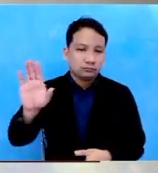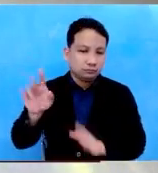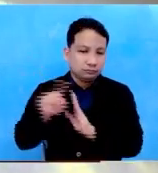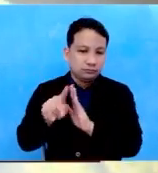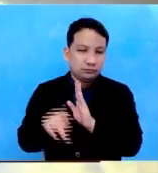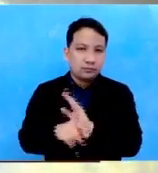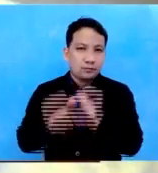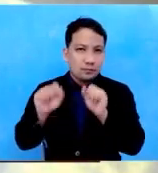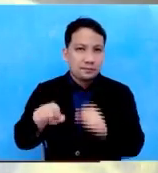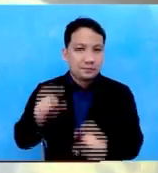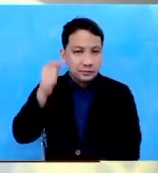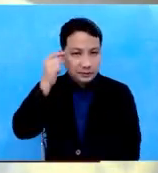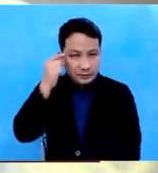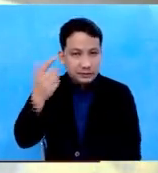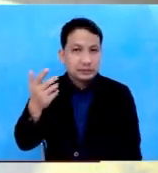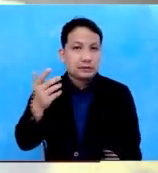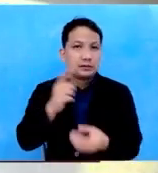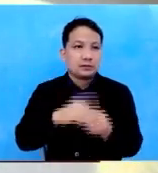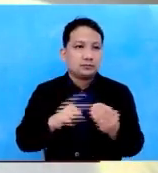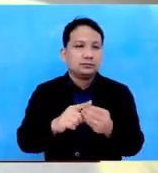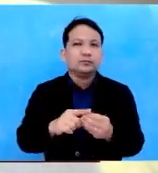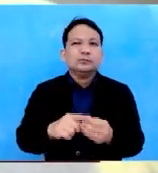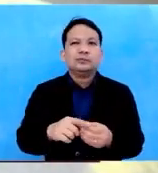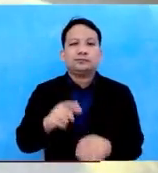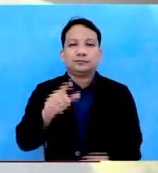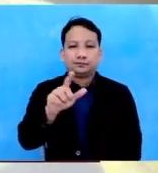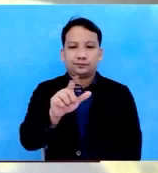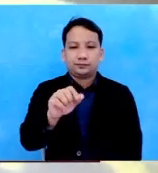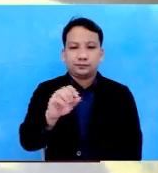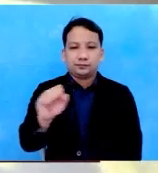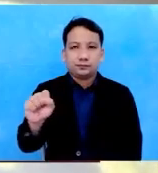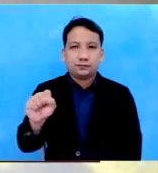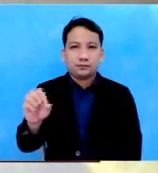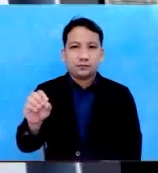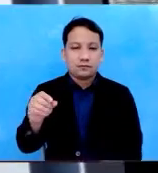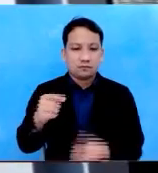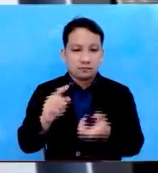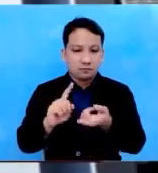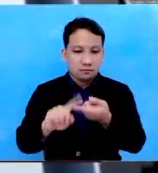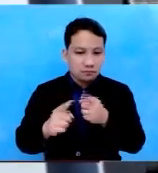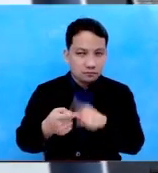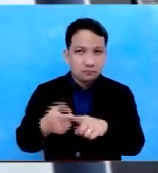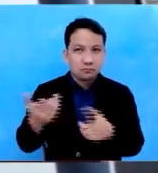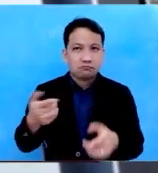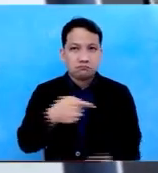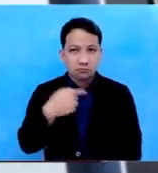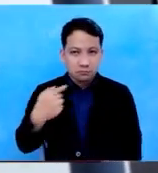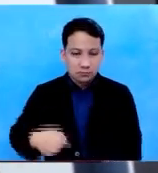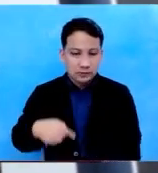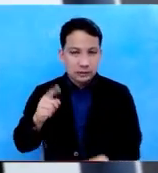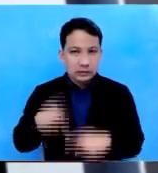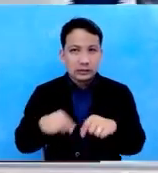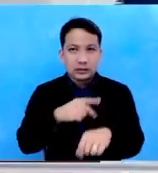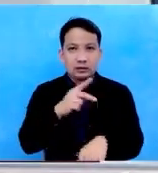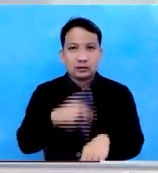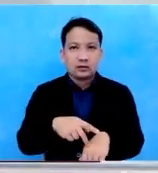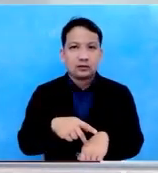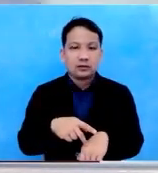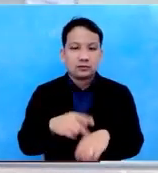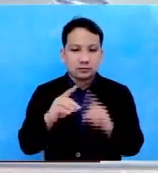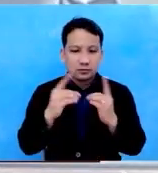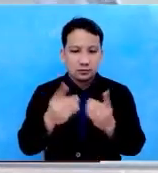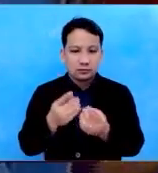think Cambodia and Laos are friendlier to China than the Philippines. Pero ayon sa Department of Finance, hindi